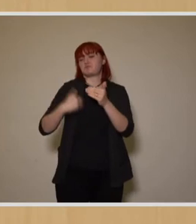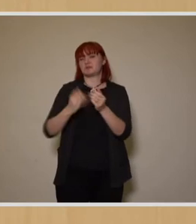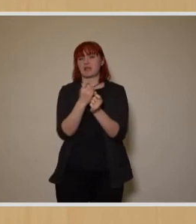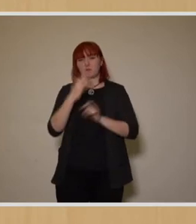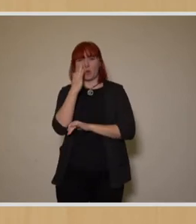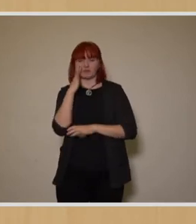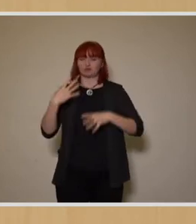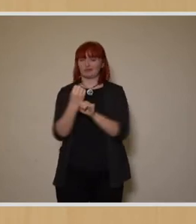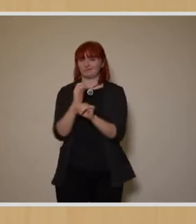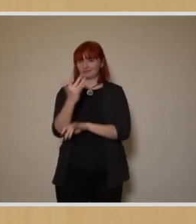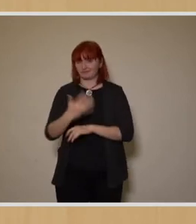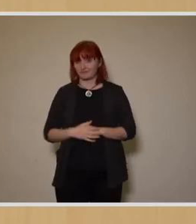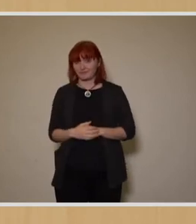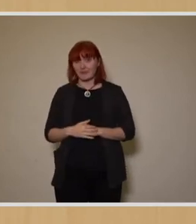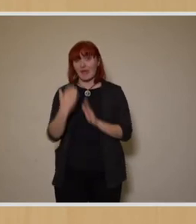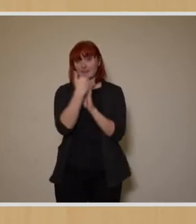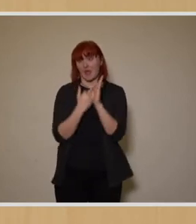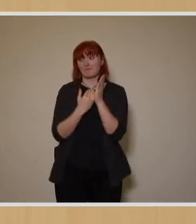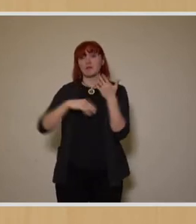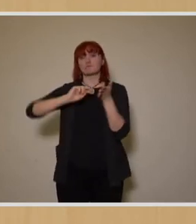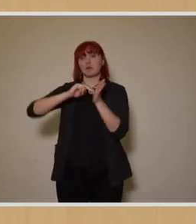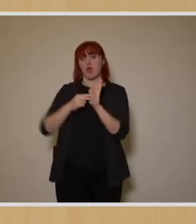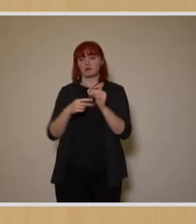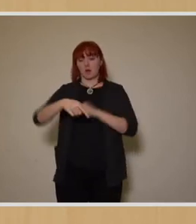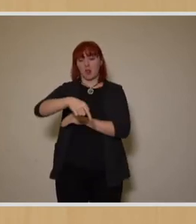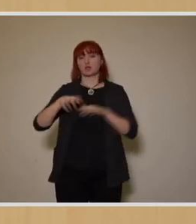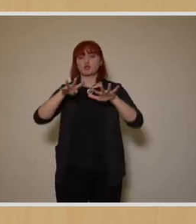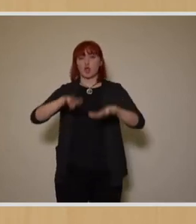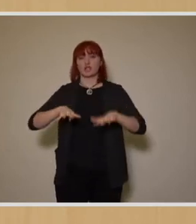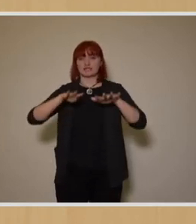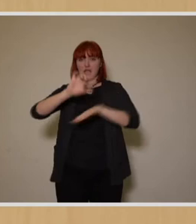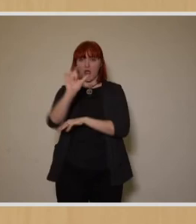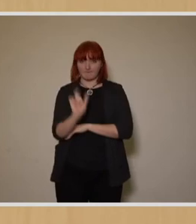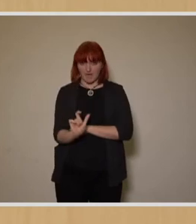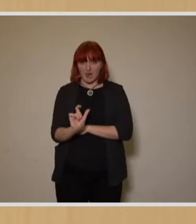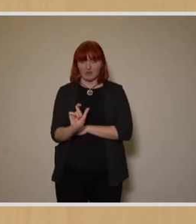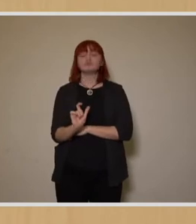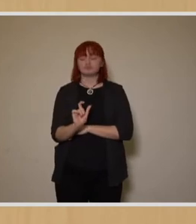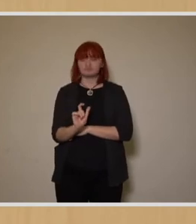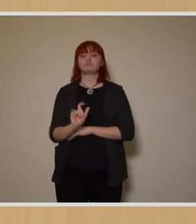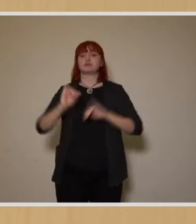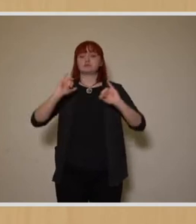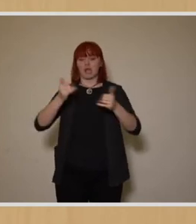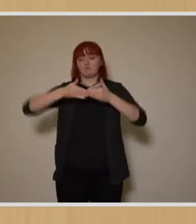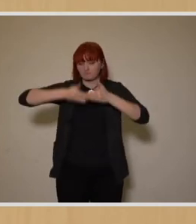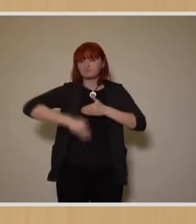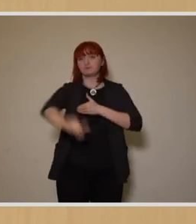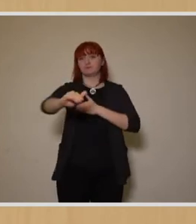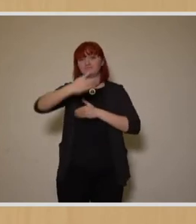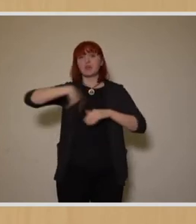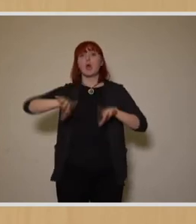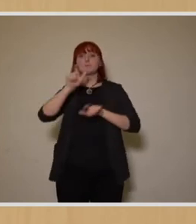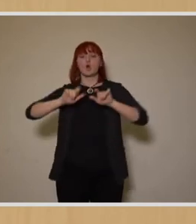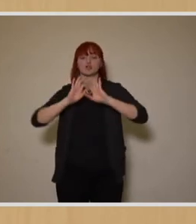Der bereits geplante Termin, voraussichtlich jetzt der 19. April, wird also stattfinden und wir werden dieses